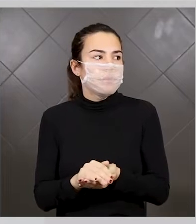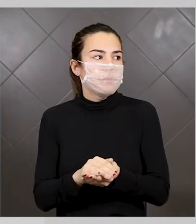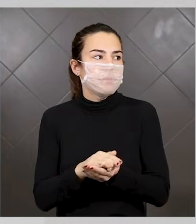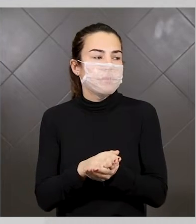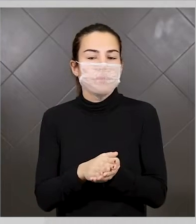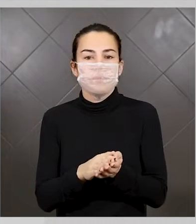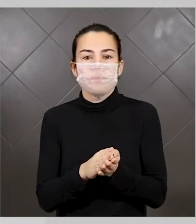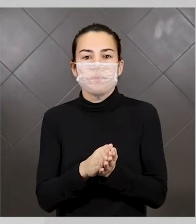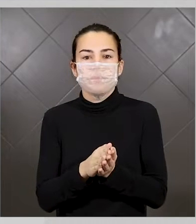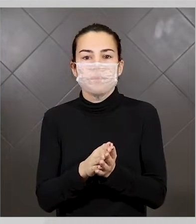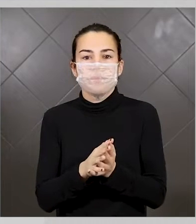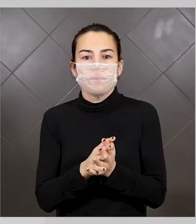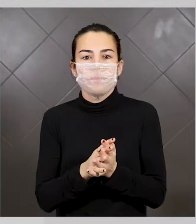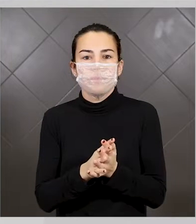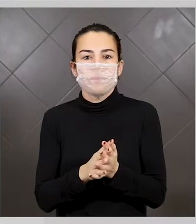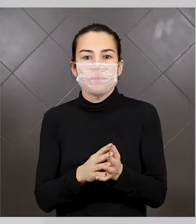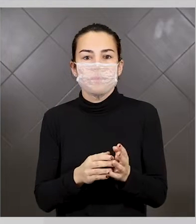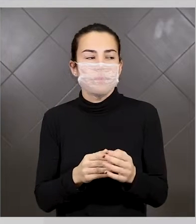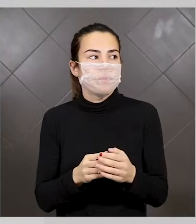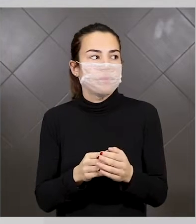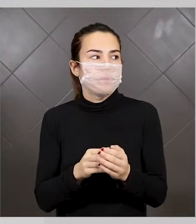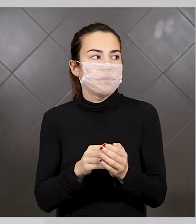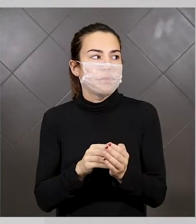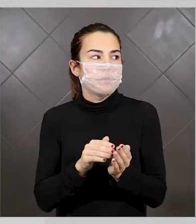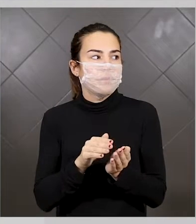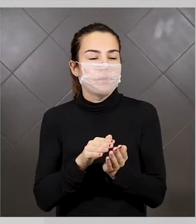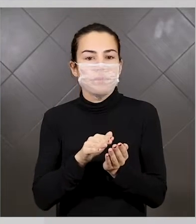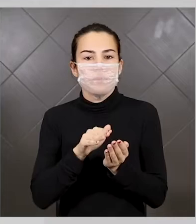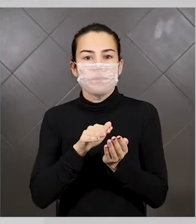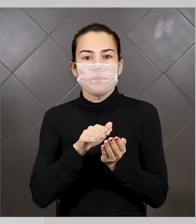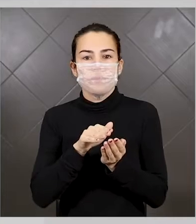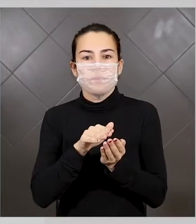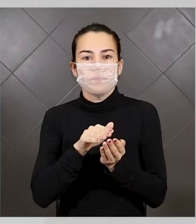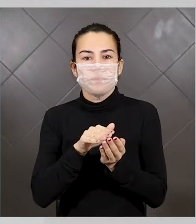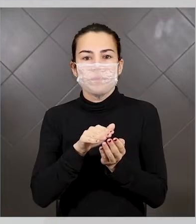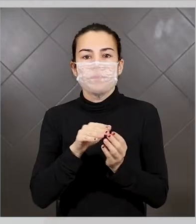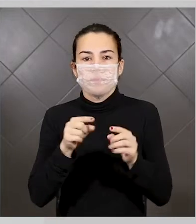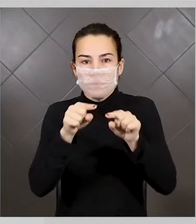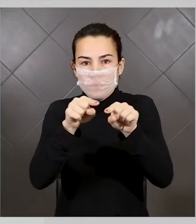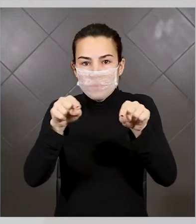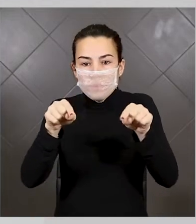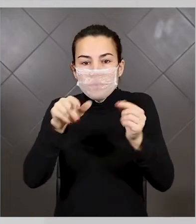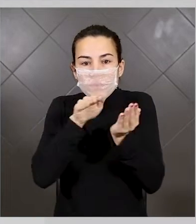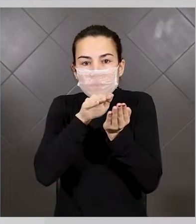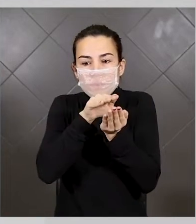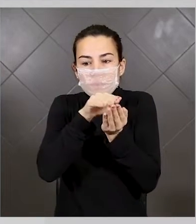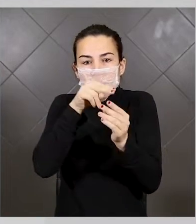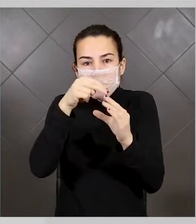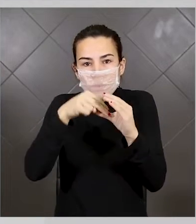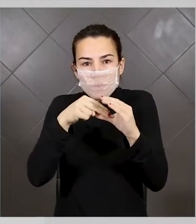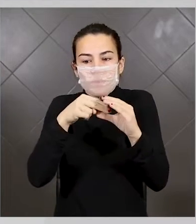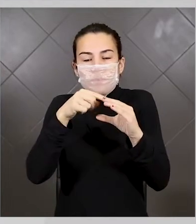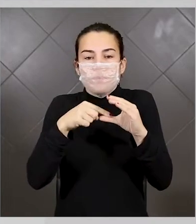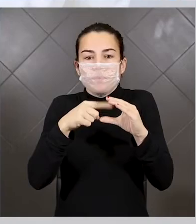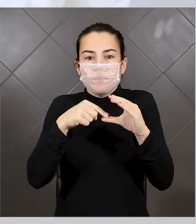el... La llet de motlle està, està ben mullada, però el centre que no està mullat. Així que esperarem uns minuts i després